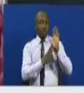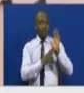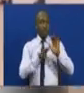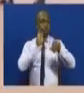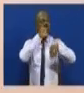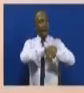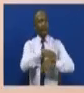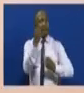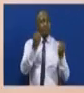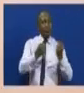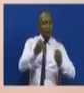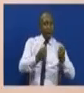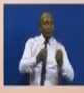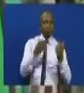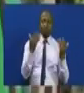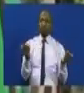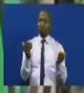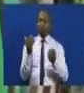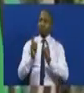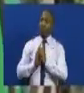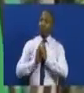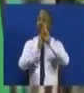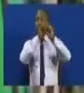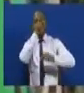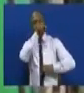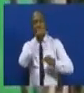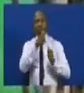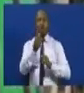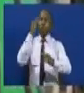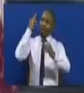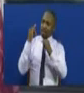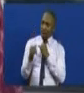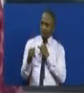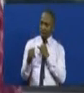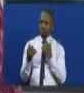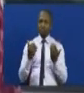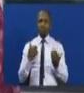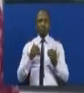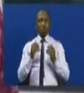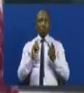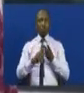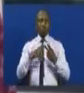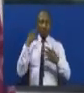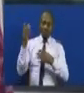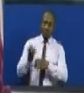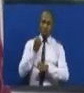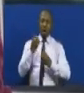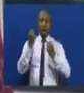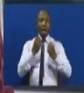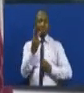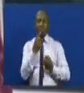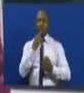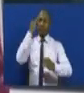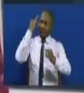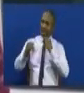magari. Tulipokwenda kule juu wakawa wamegoma. Tukabandika baadhi ya gari kama mbili, wakagoma kwa magari yatoke.